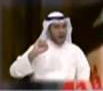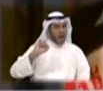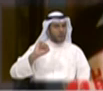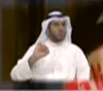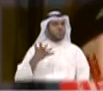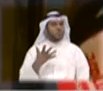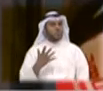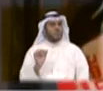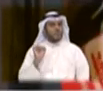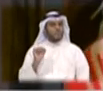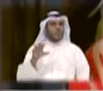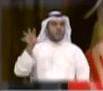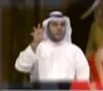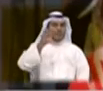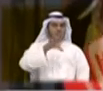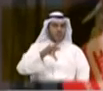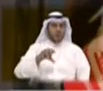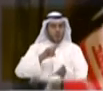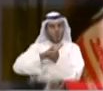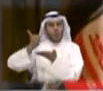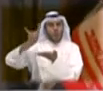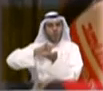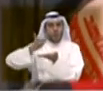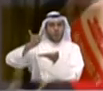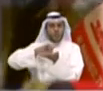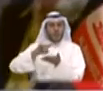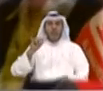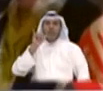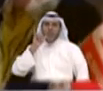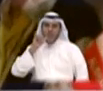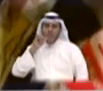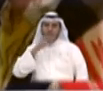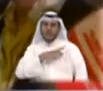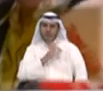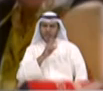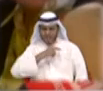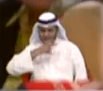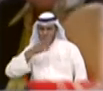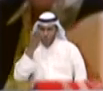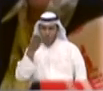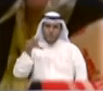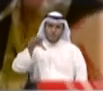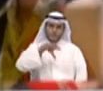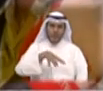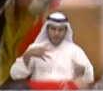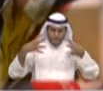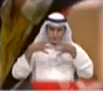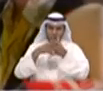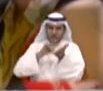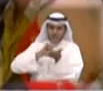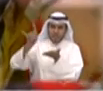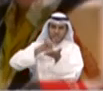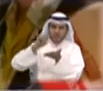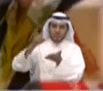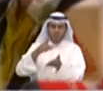الخطوط اللي تشغيل يوروب، الخطوط الأوروبية اللي هي مثل لندن وباريس وروم وفرانكفورت وغيرها من الخطوط اللي موجودة في